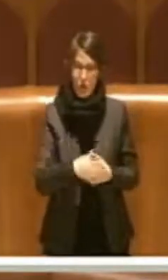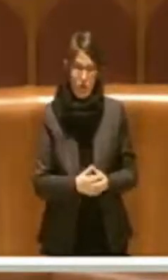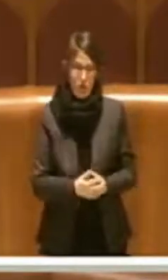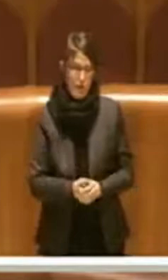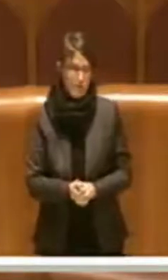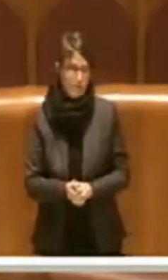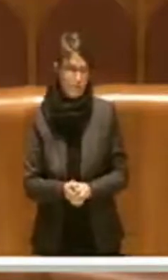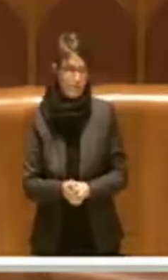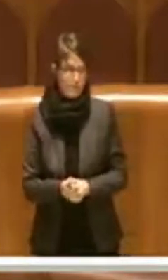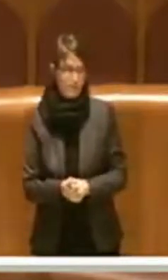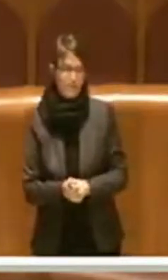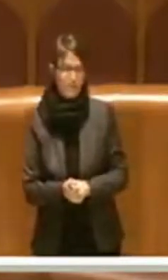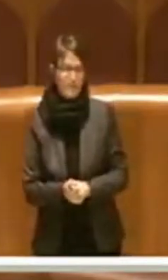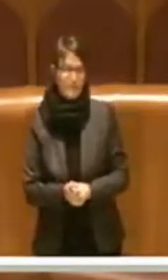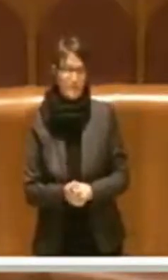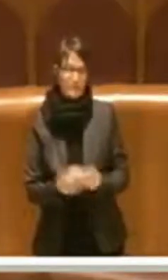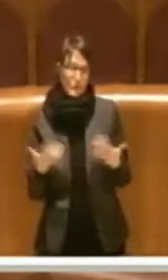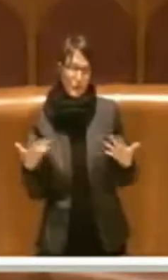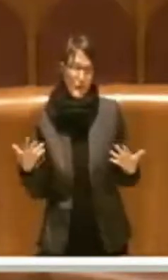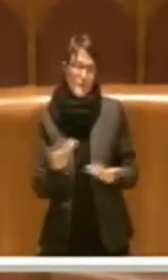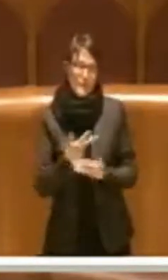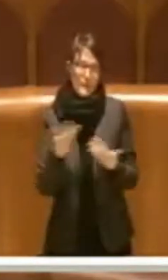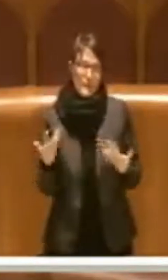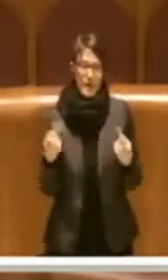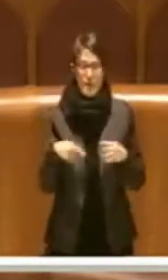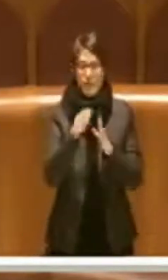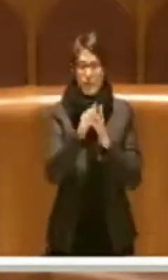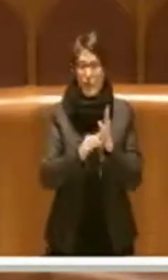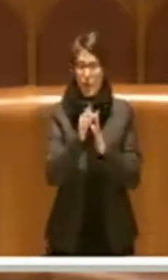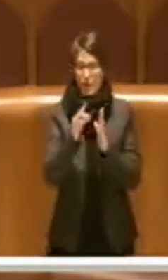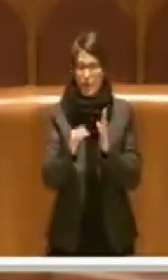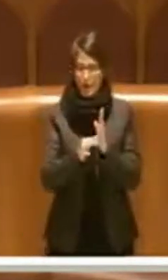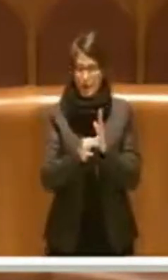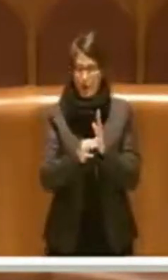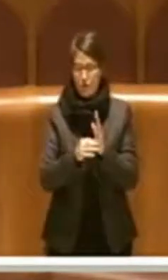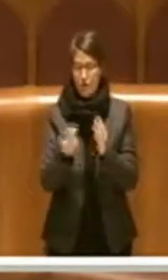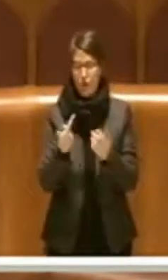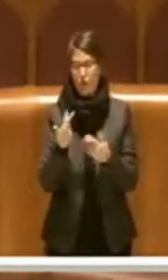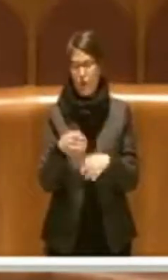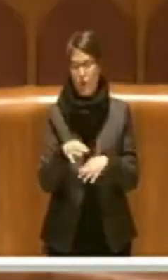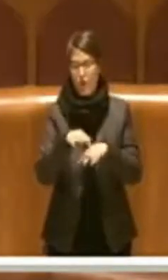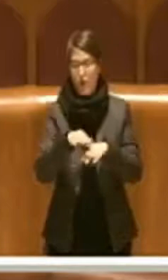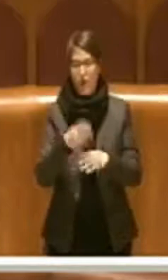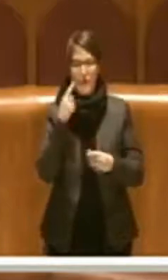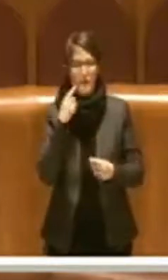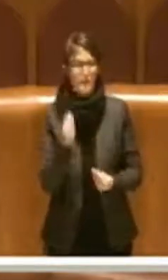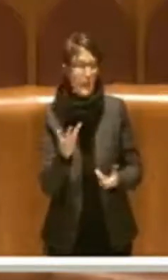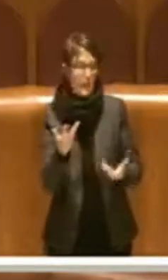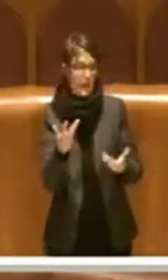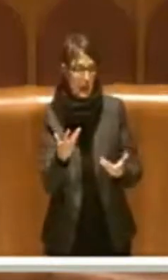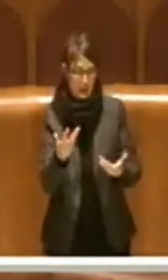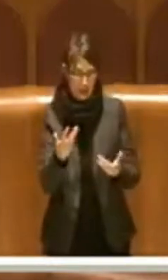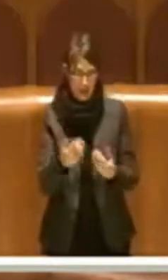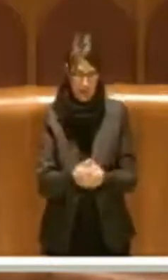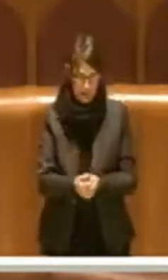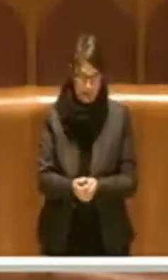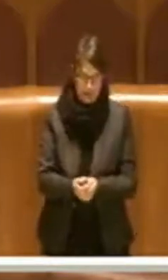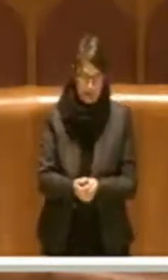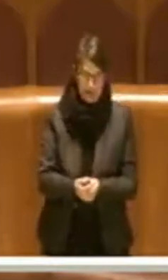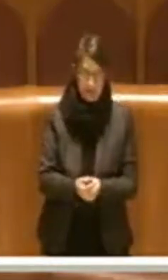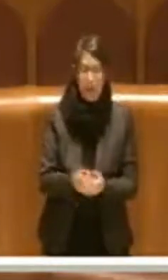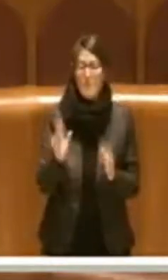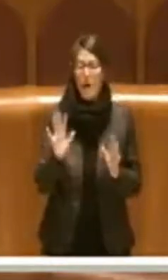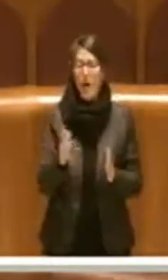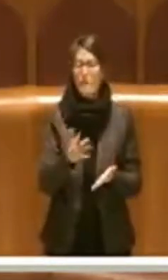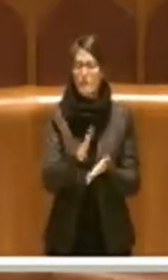di quella zona. Quindi ovviamente questi sono ordini del giorno, sono indirizzi che l'Aula dà e li lasciamo agli